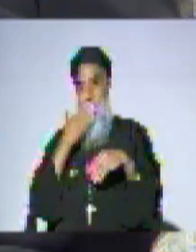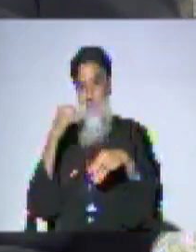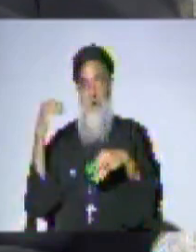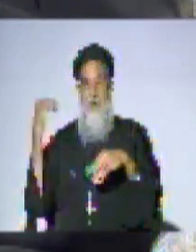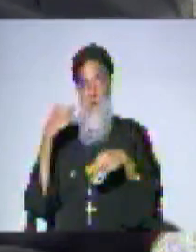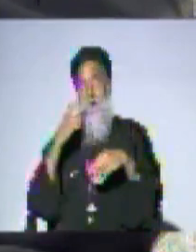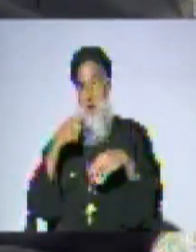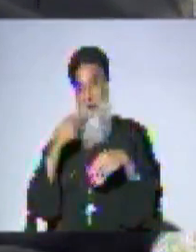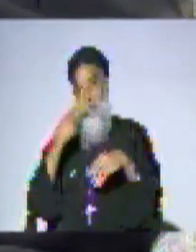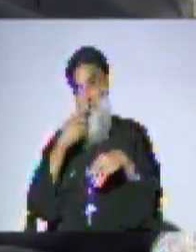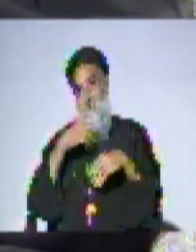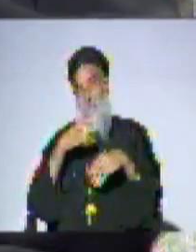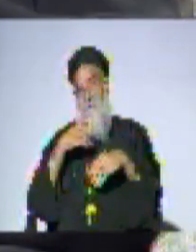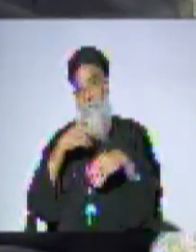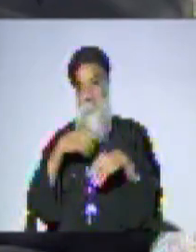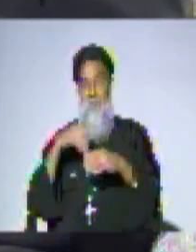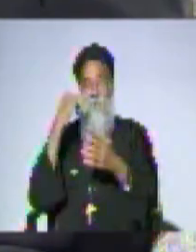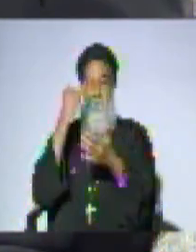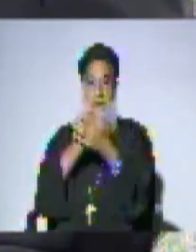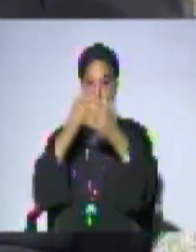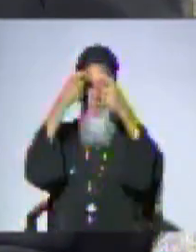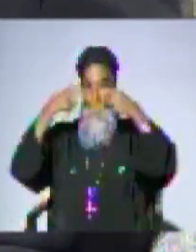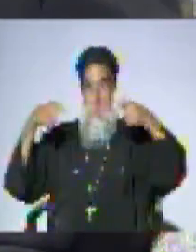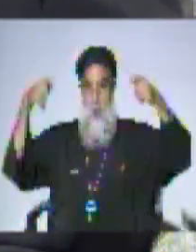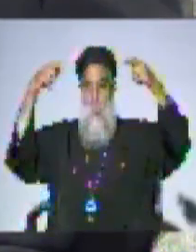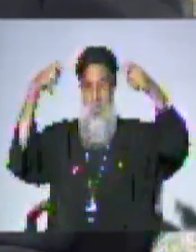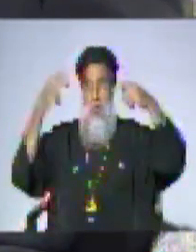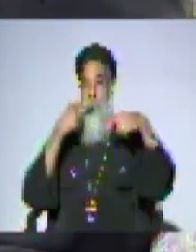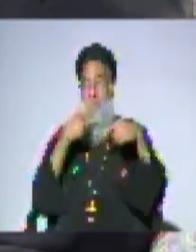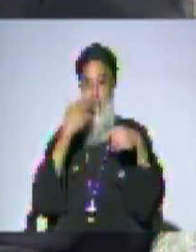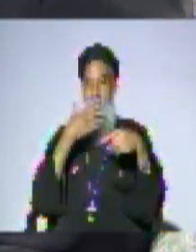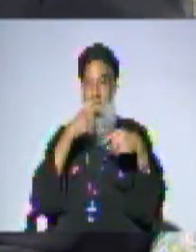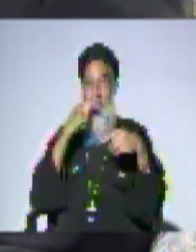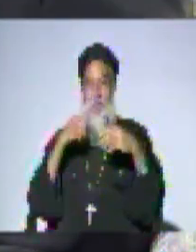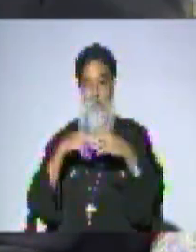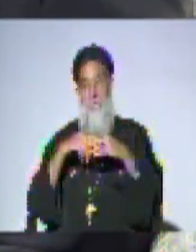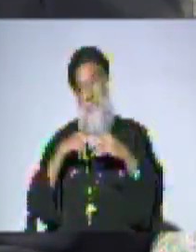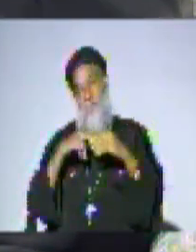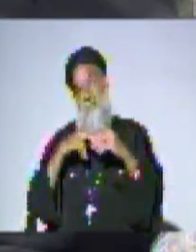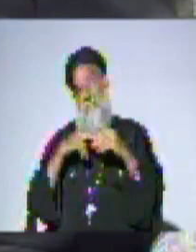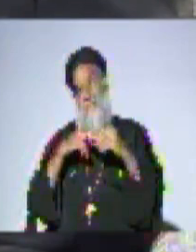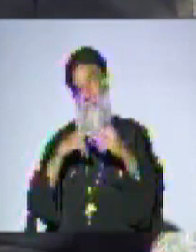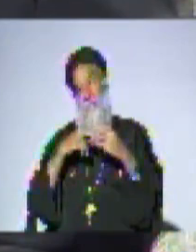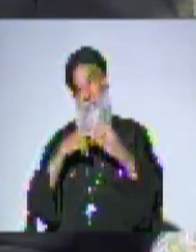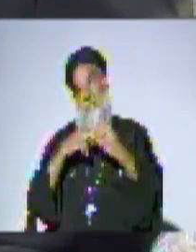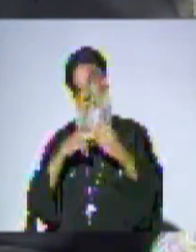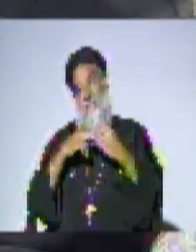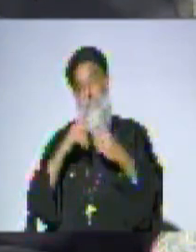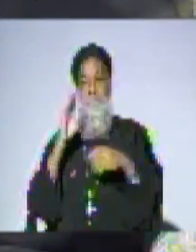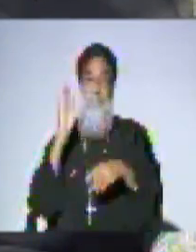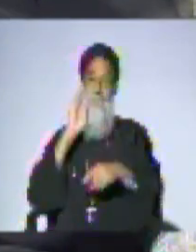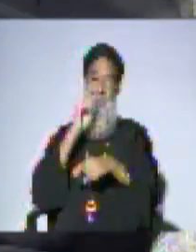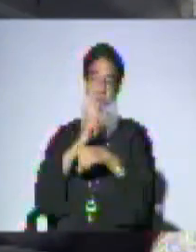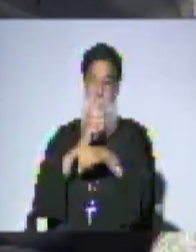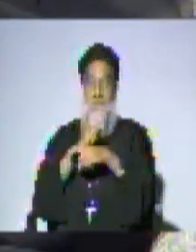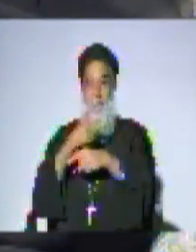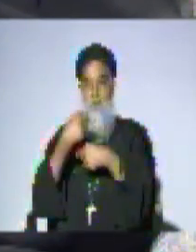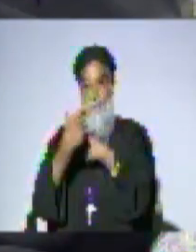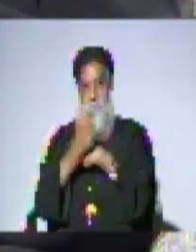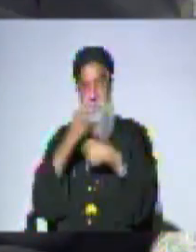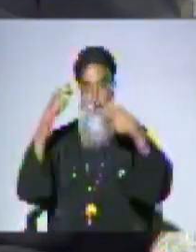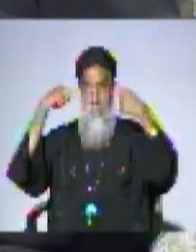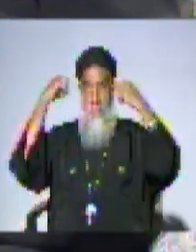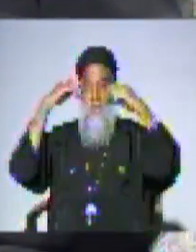أساقفة قيصرية الكبدوك. سيدنا يفتك يعني شرحت لنا وتأملت لنا